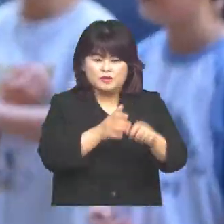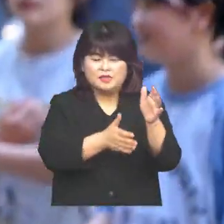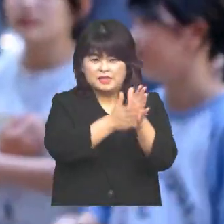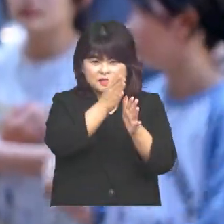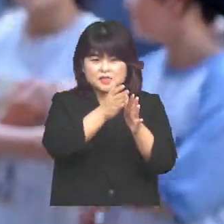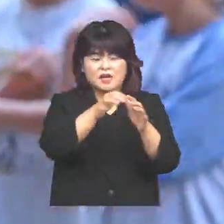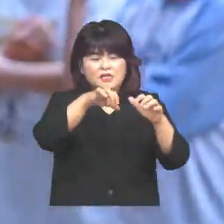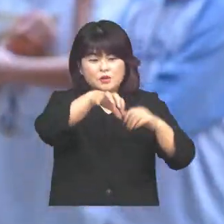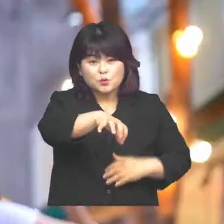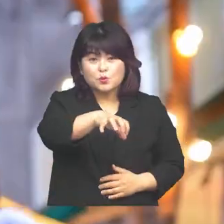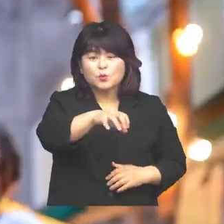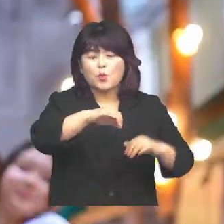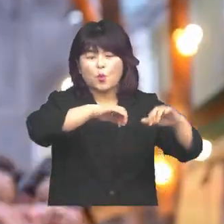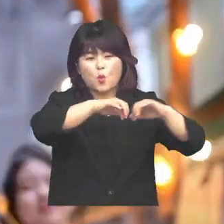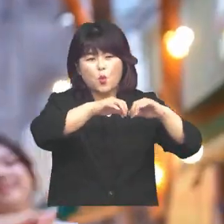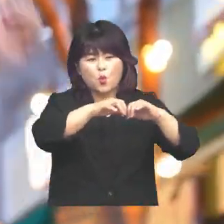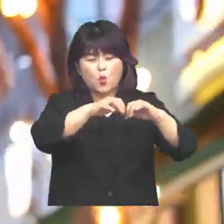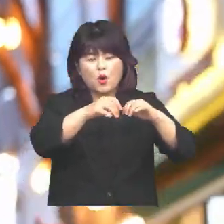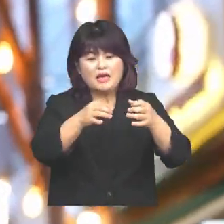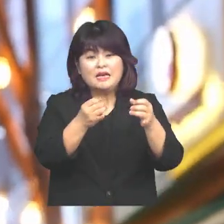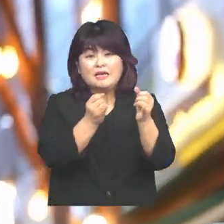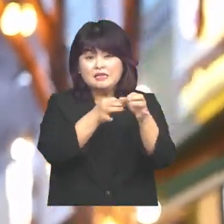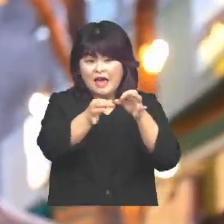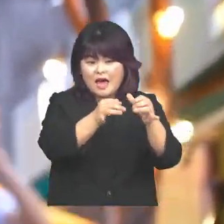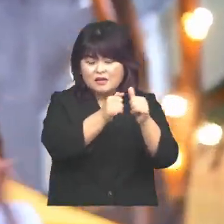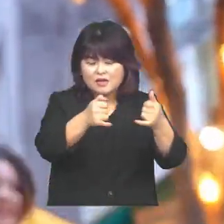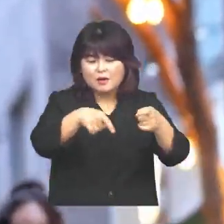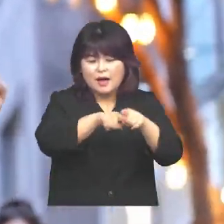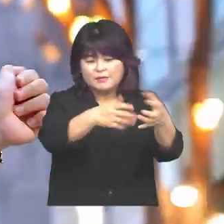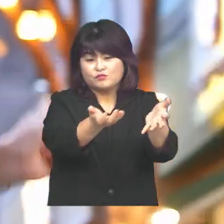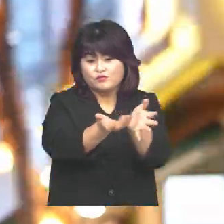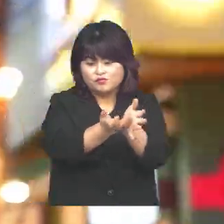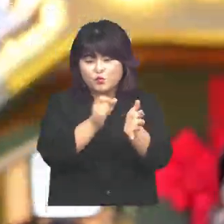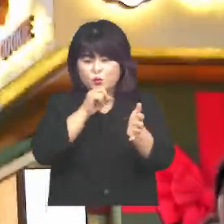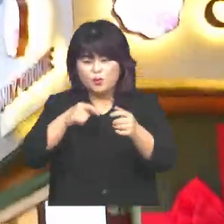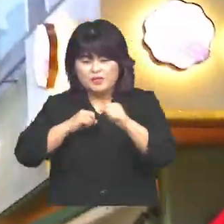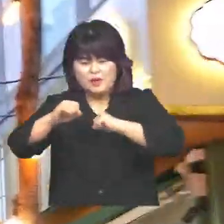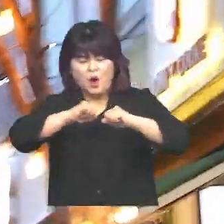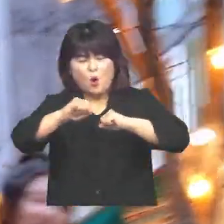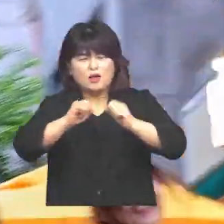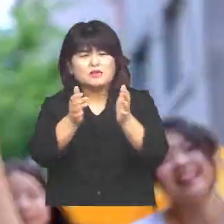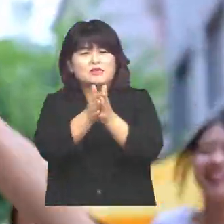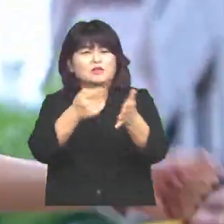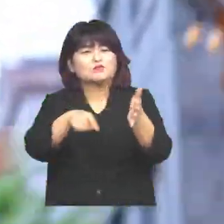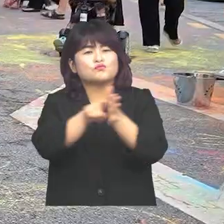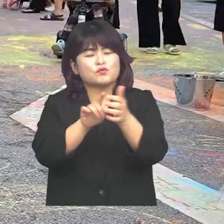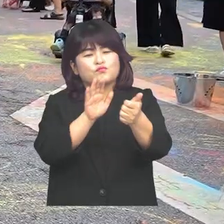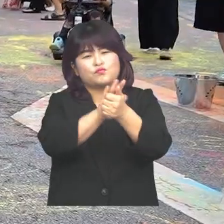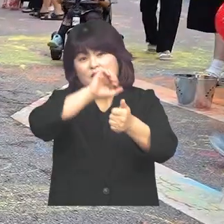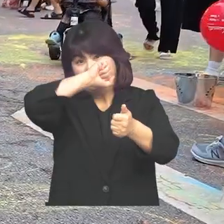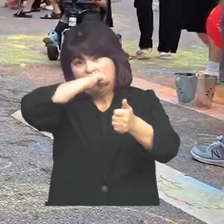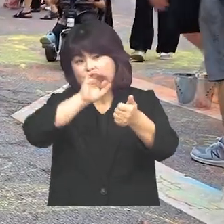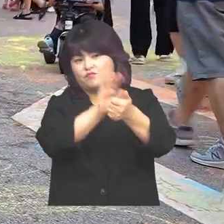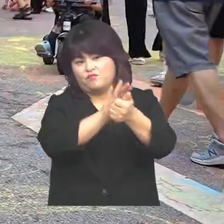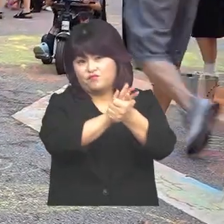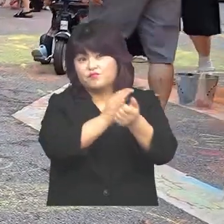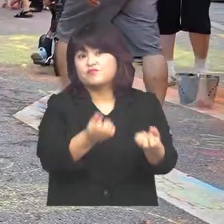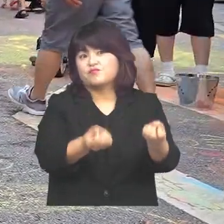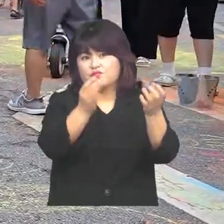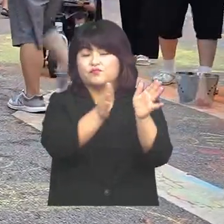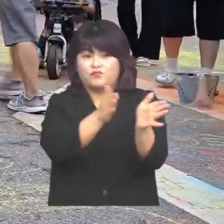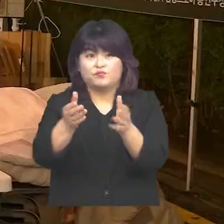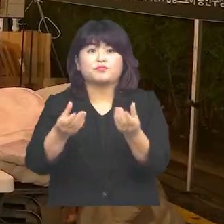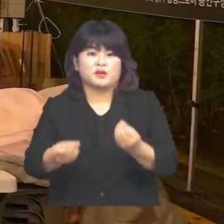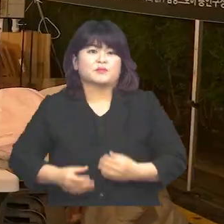페스타는 용인특례시가 이곳 골목형 상점과 상인회와 함께 보정동 카페거리를 활성화하기 위해 예산을